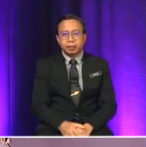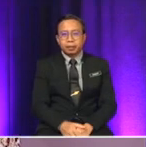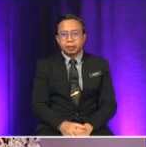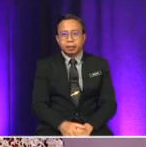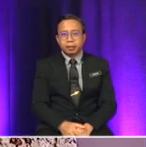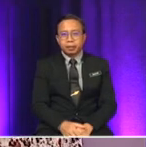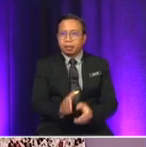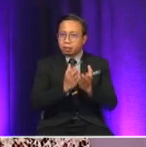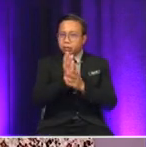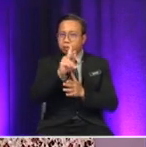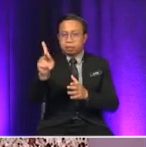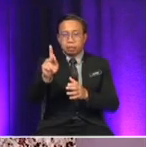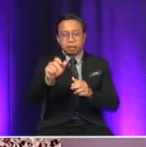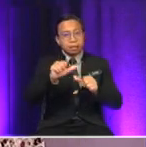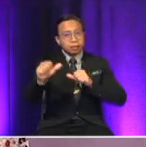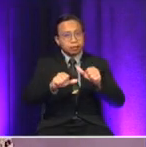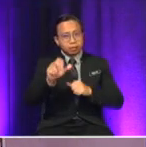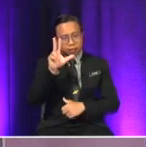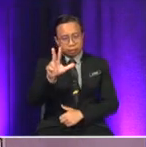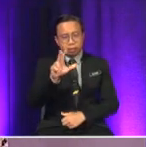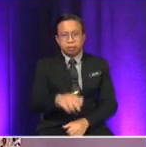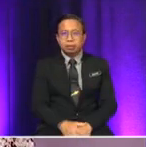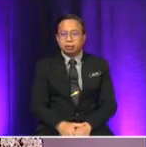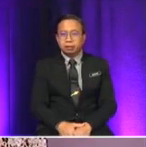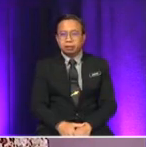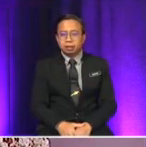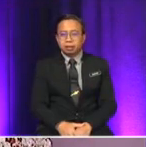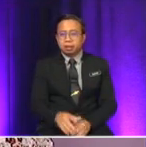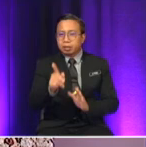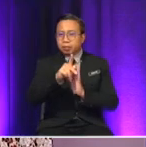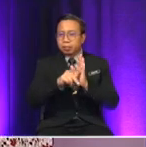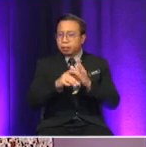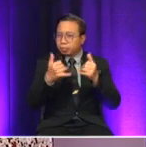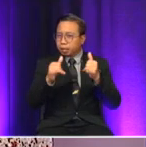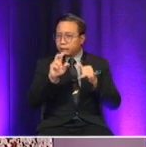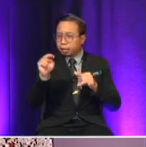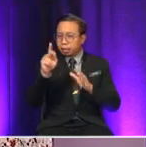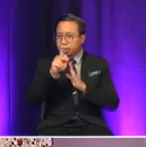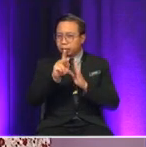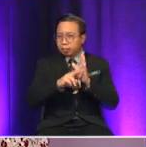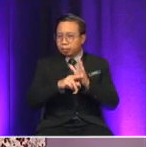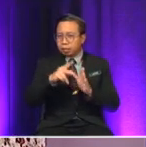Baik, kita teruskan dengan aktiviti yang ketiga iaitu aktiviti permainan perkusi. Baik,